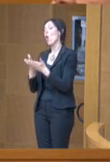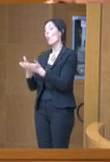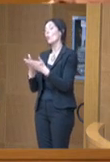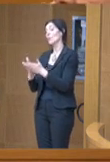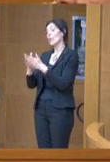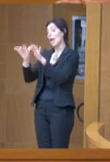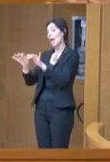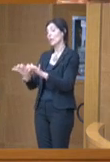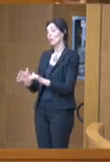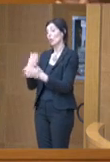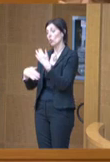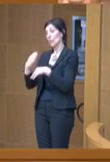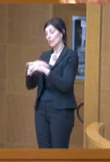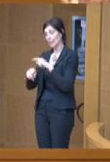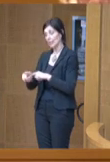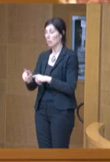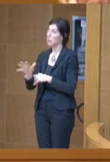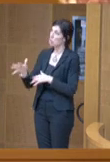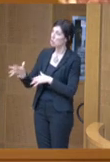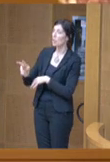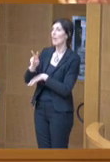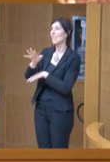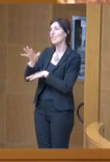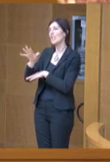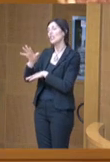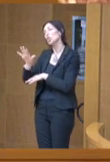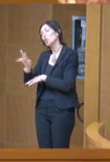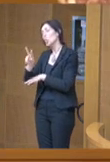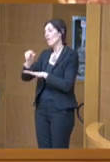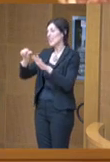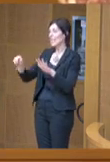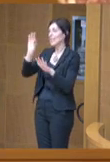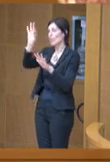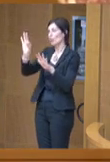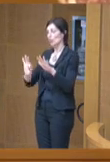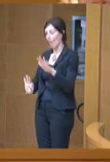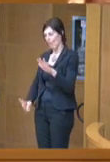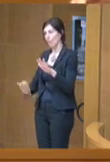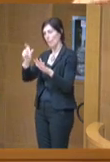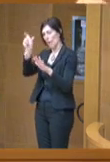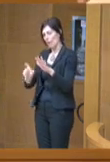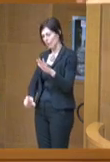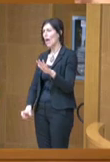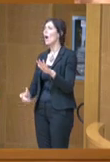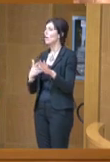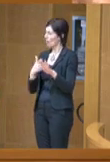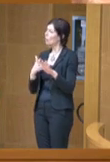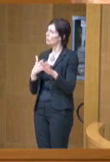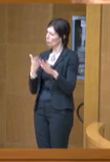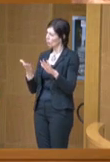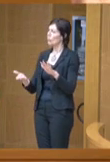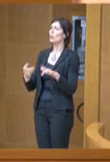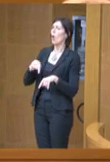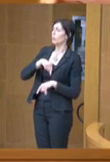sono circa 25-26 centri sparsi su tutto il territorio nazionale, sono realtà stabili, pubbliche o